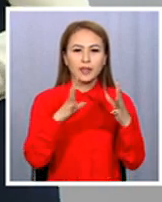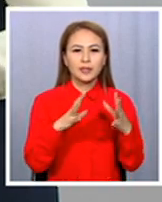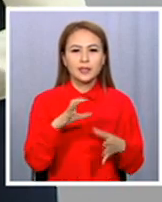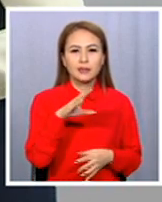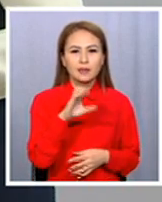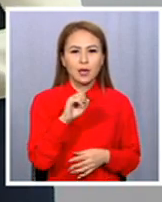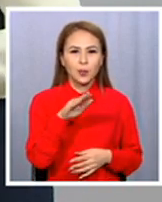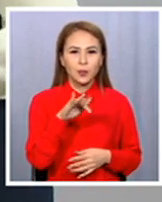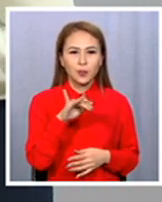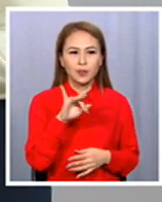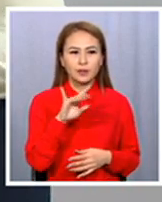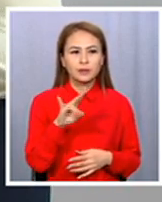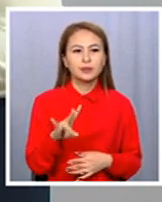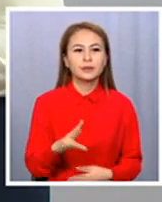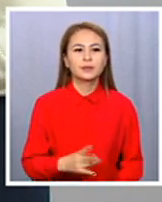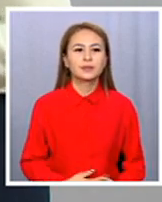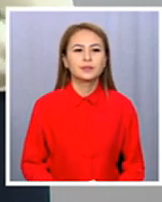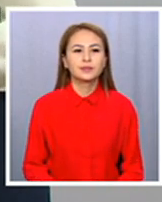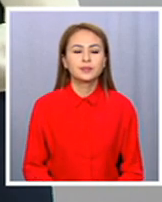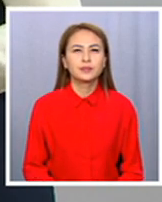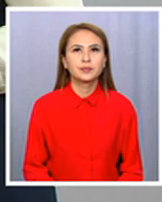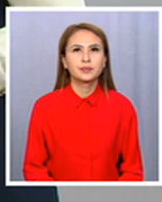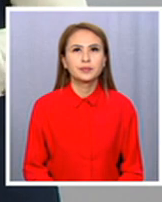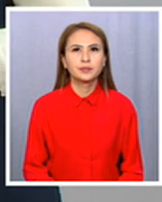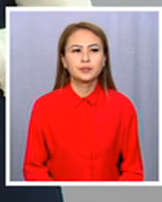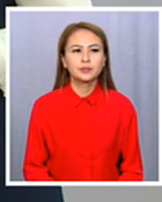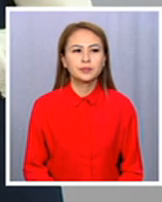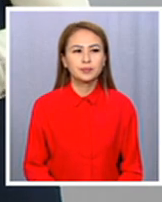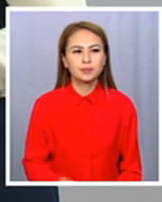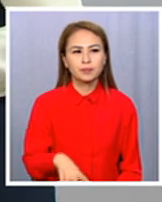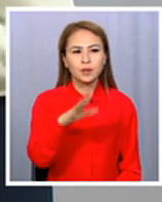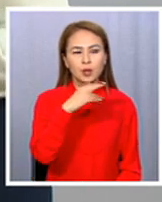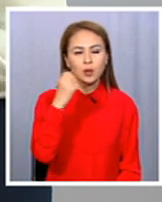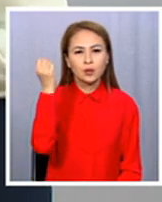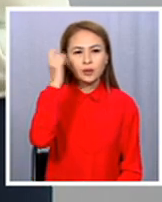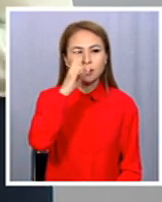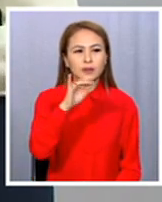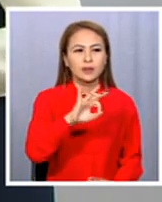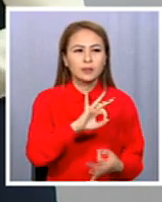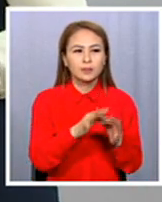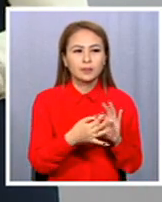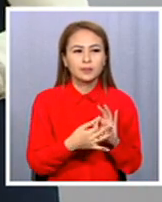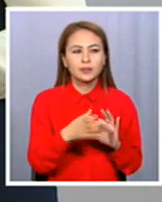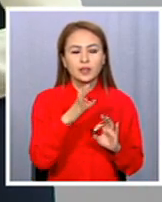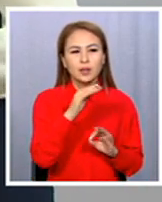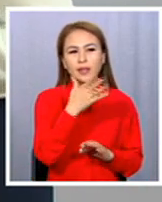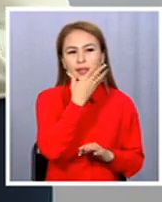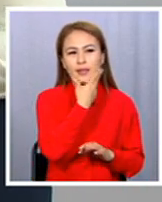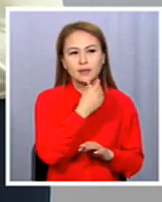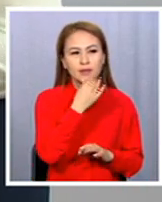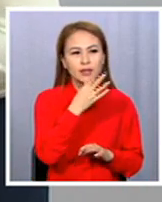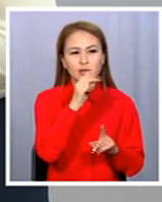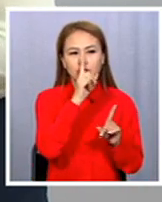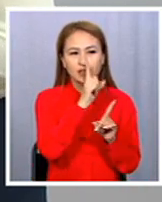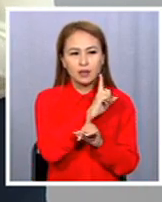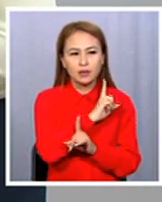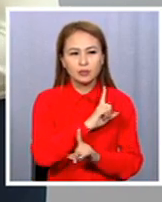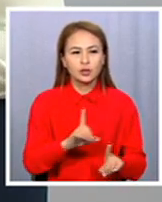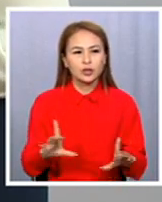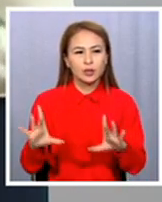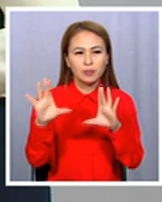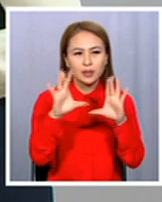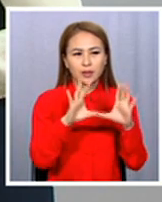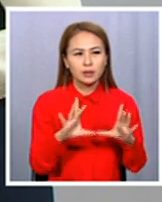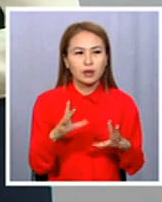Сатурн? Мы узнаем из данного текста. Сатурн – красивая и